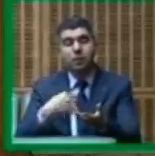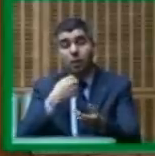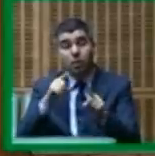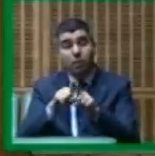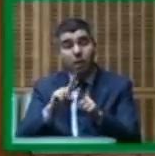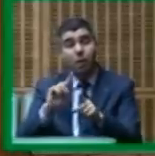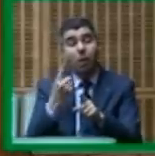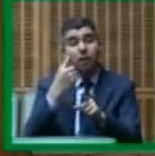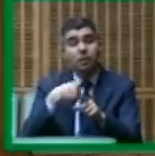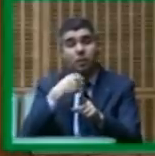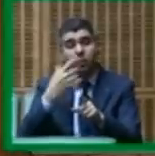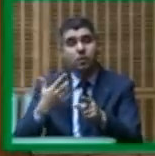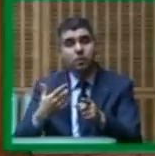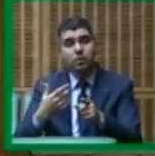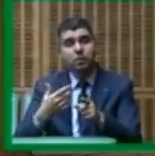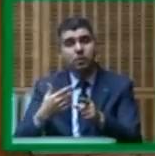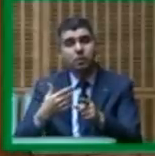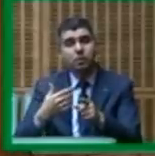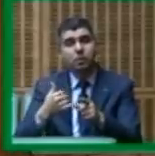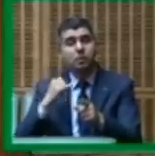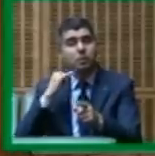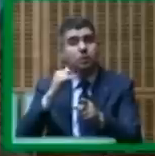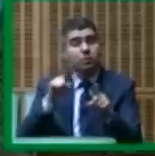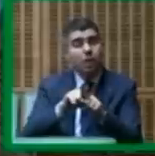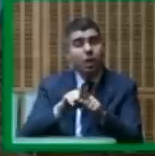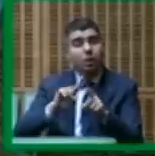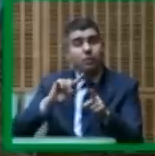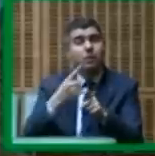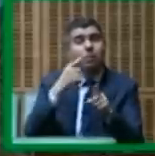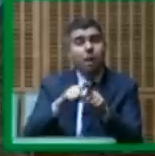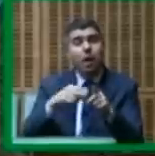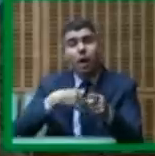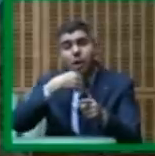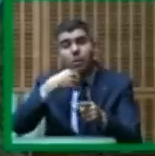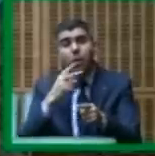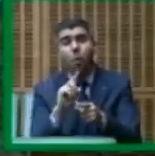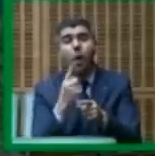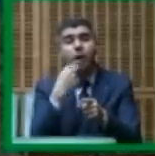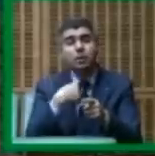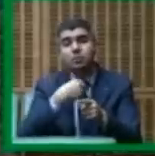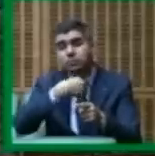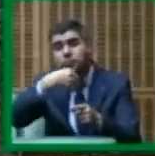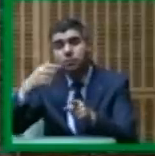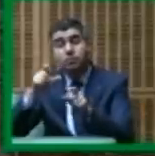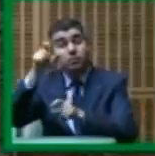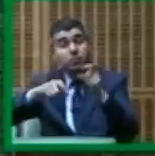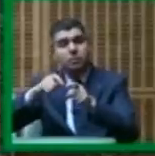كلمة كتقلبك، الحق أنت كتقول ألف كلمة ما كنديهاش فيها، لأن المواطنين ما كيديوهاش